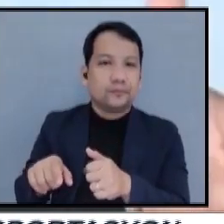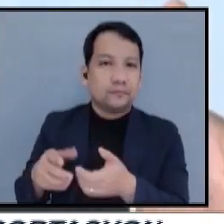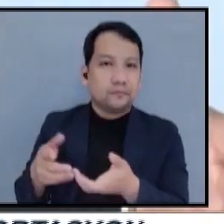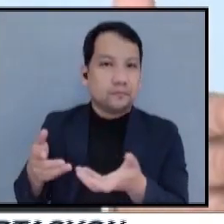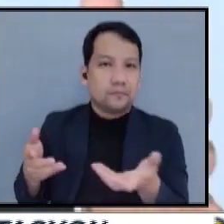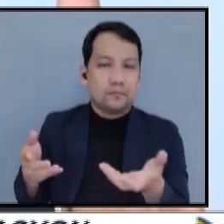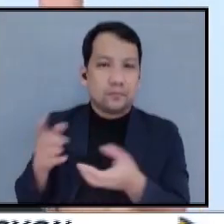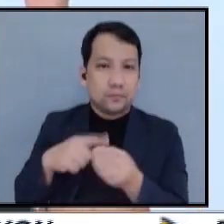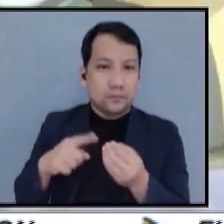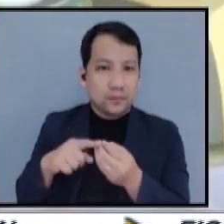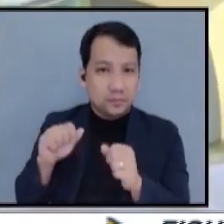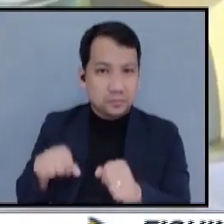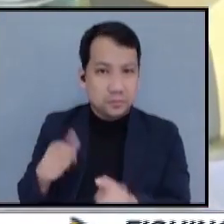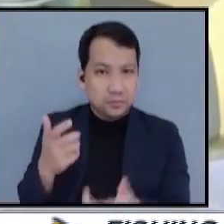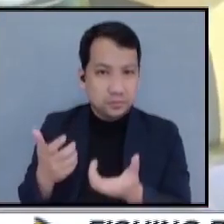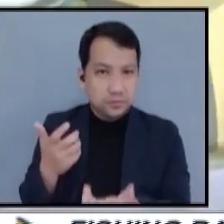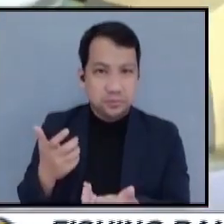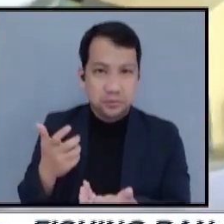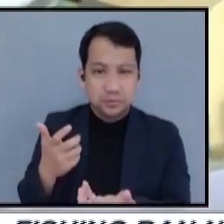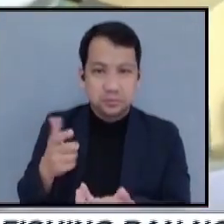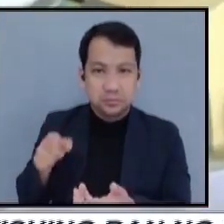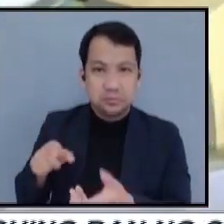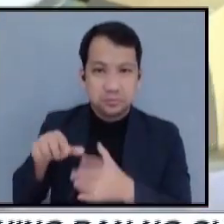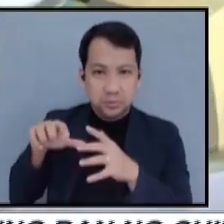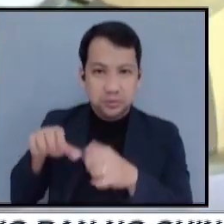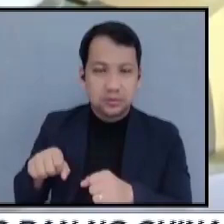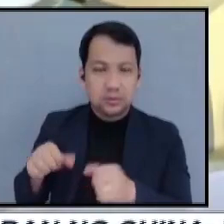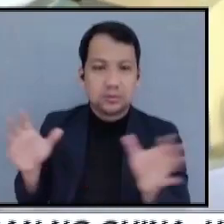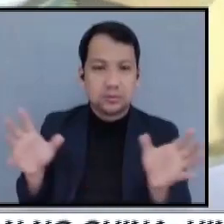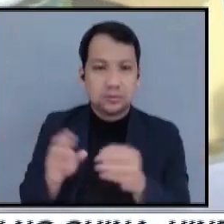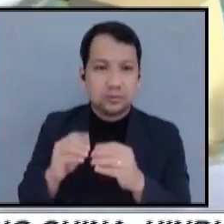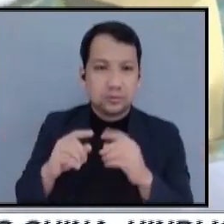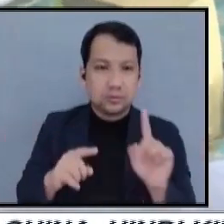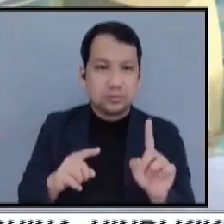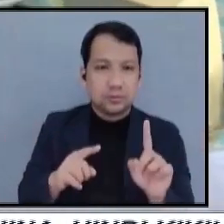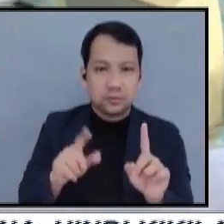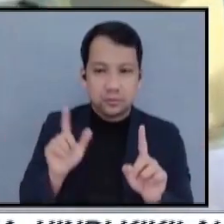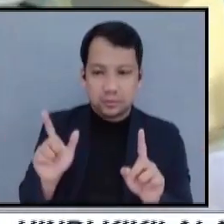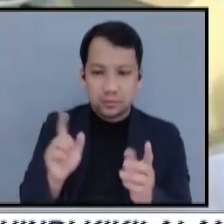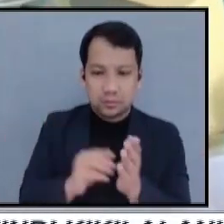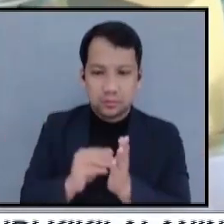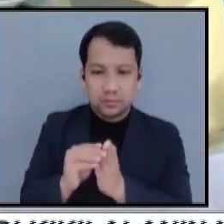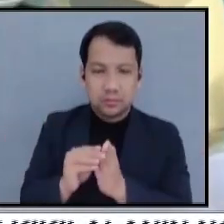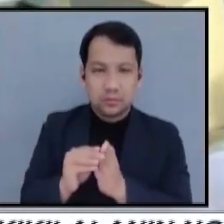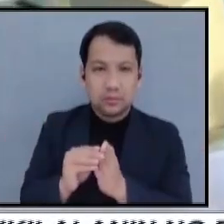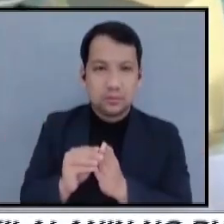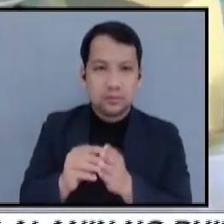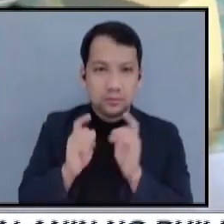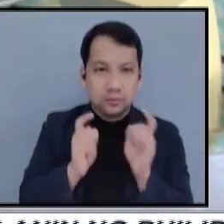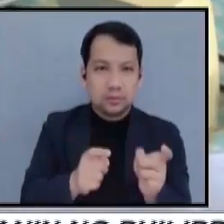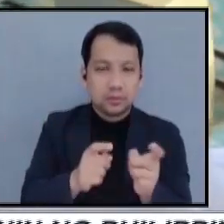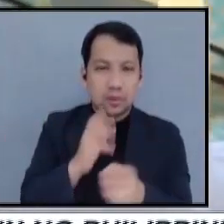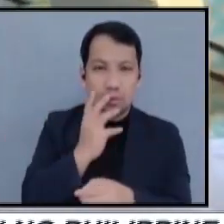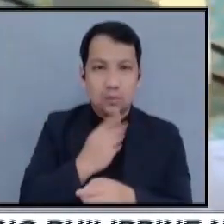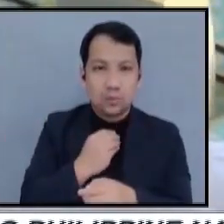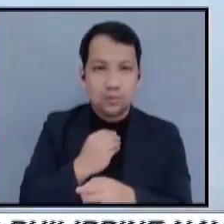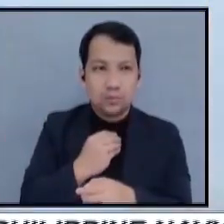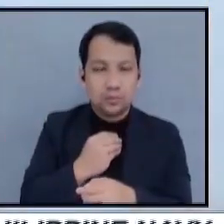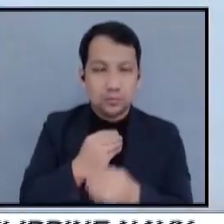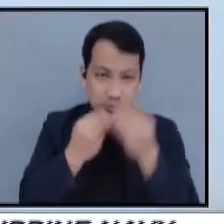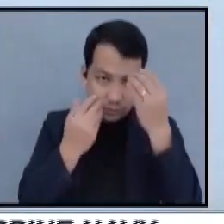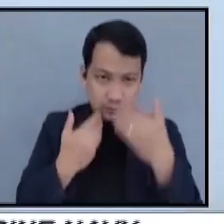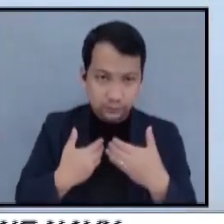posibleng hinuhuli. Magkakaroon din ng 1 hanggang 20 milyong pisong pabuya para sa magsisilbing whistleblower ng naturang